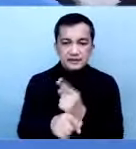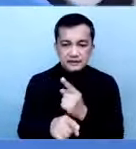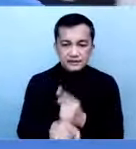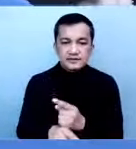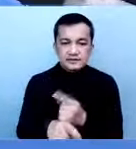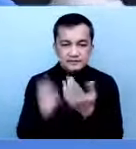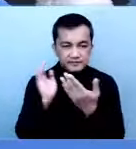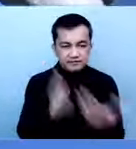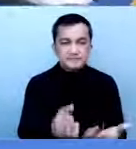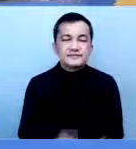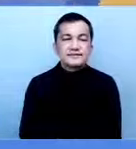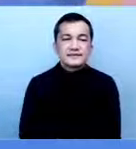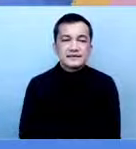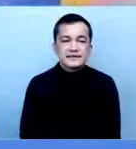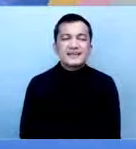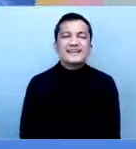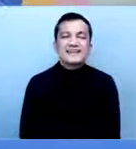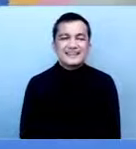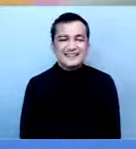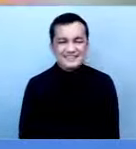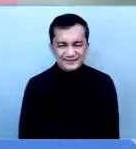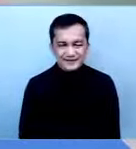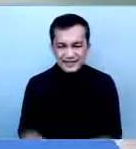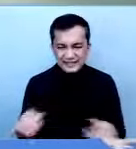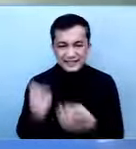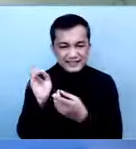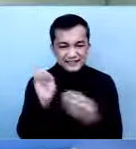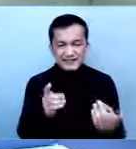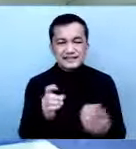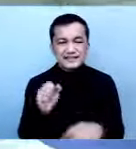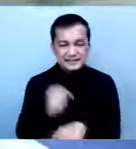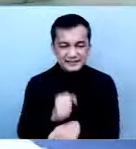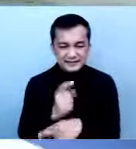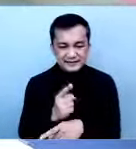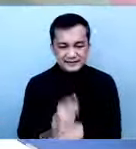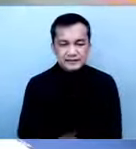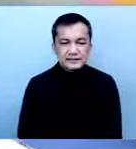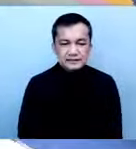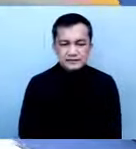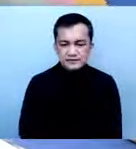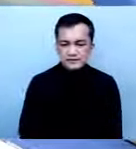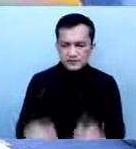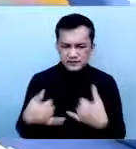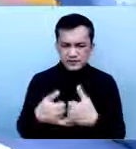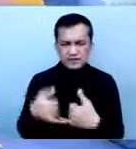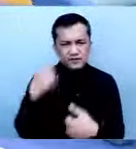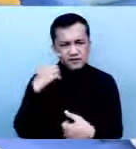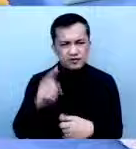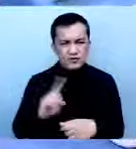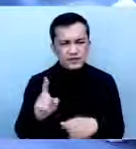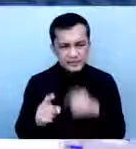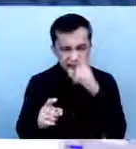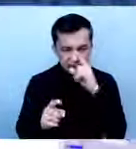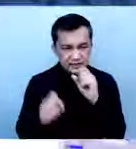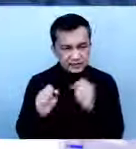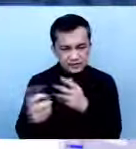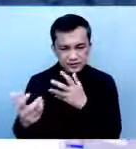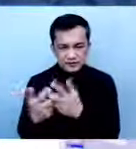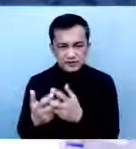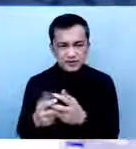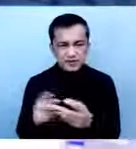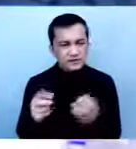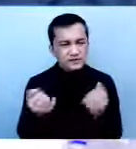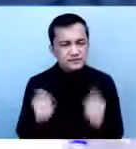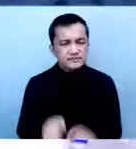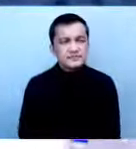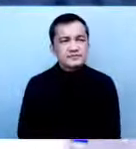di ba? Yes. Pati playset. So, yung ganitong panglaro po, pang anong edad ba? Pwede ba kami dito? Or anong, from what age po pwede